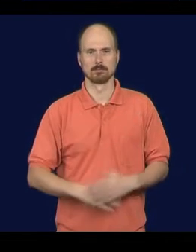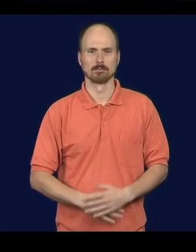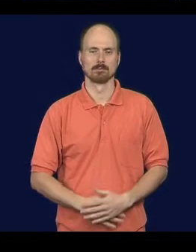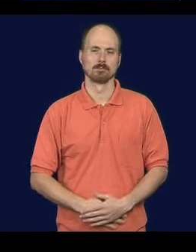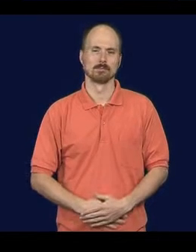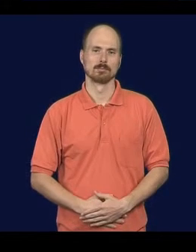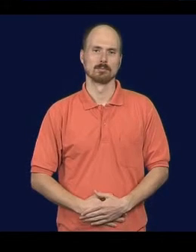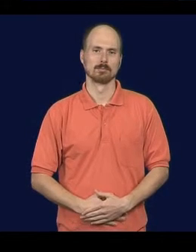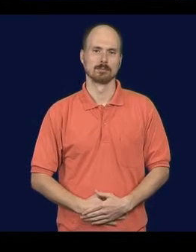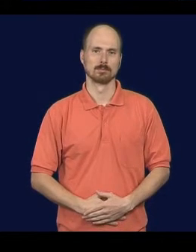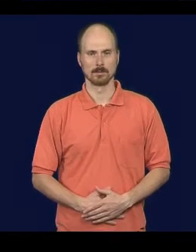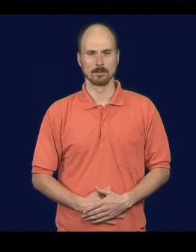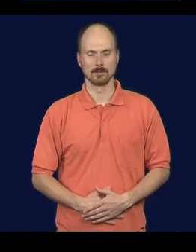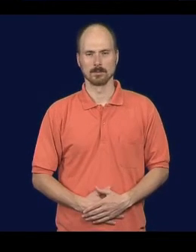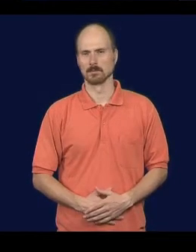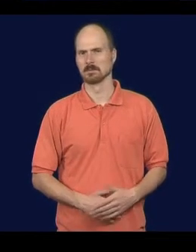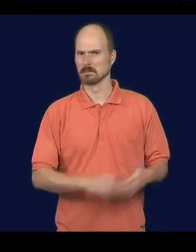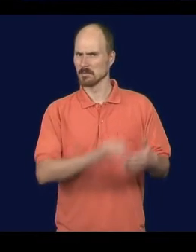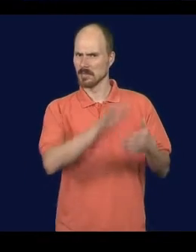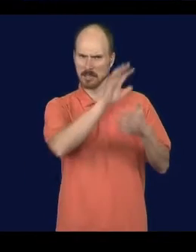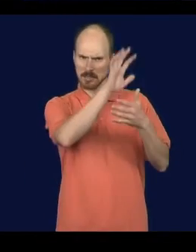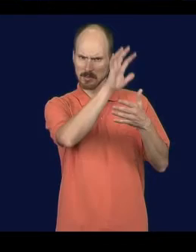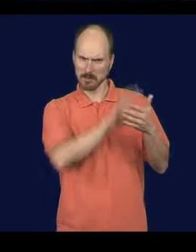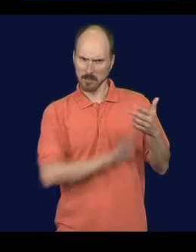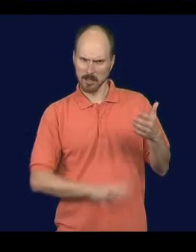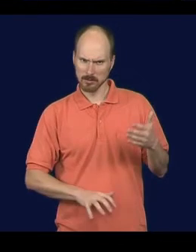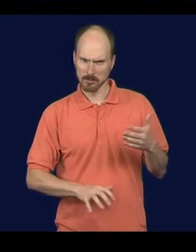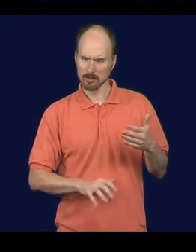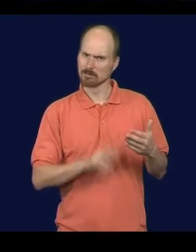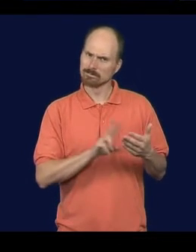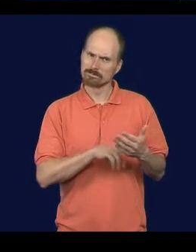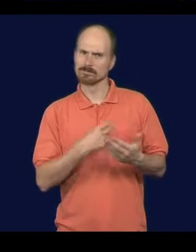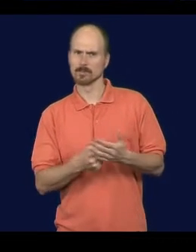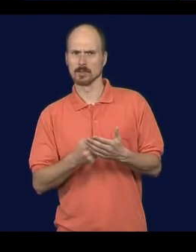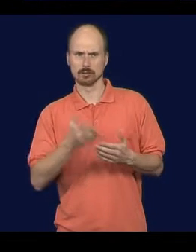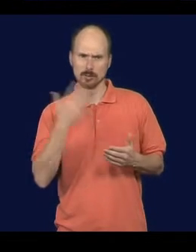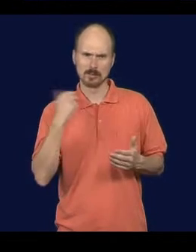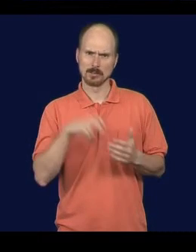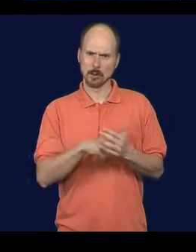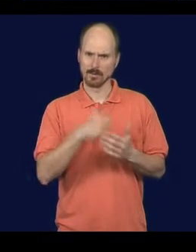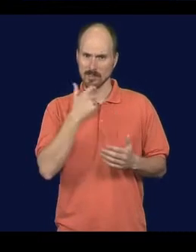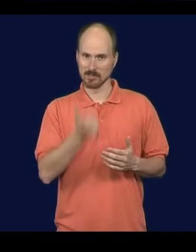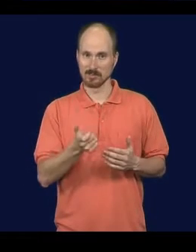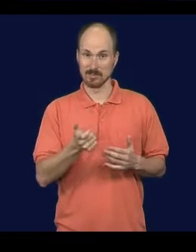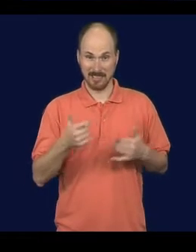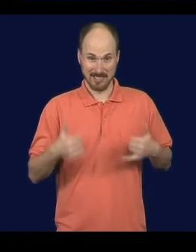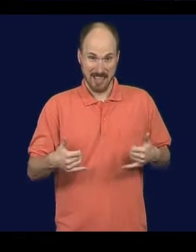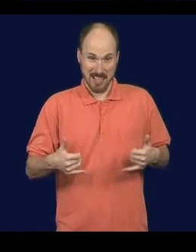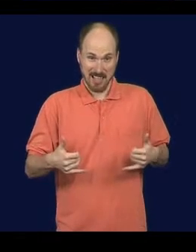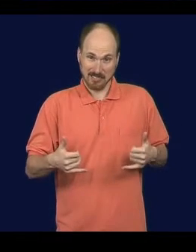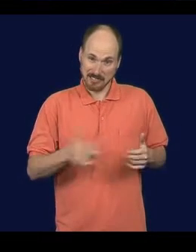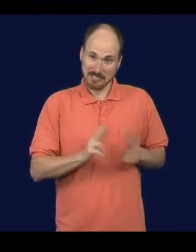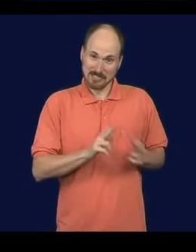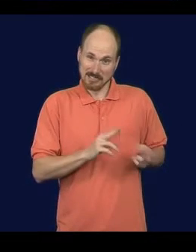vozíku ortopedickém a nemají vždy k dispozici asistenta, který by je provedl